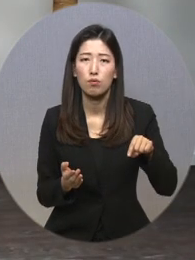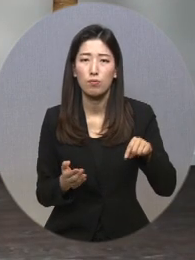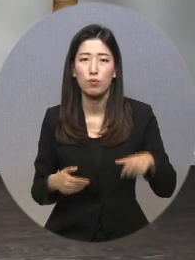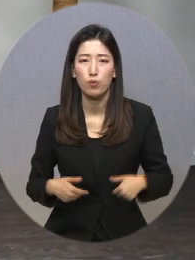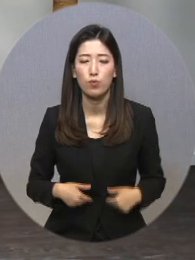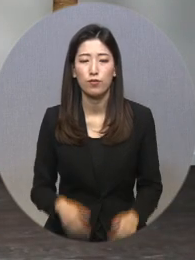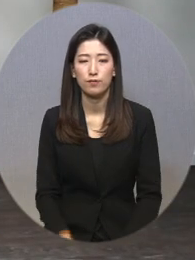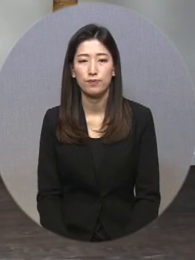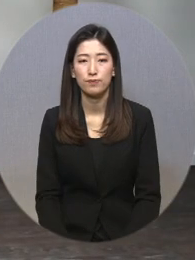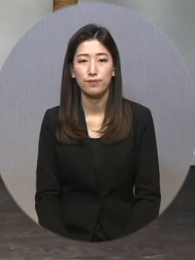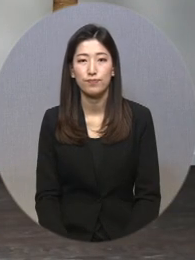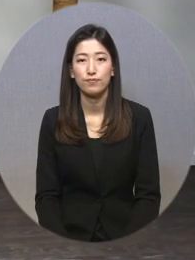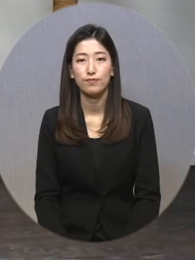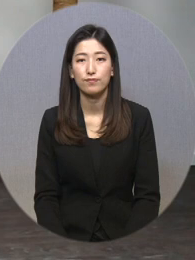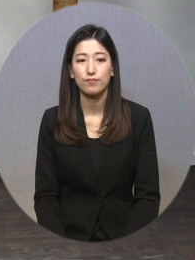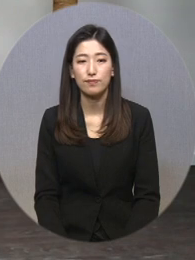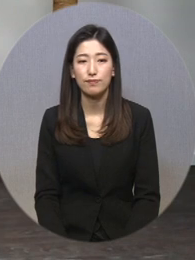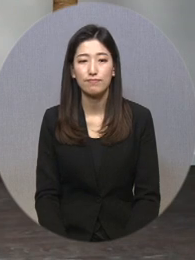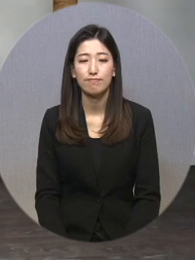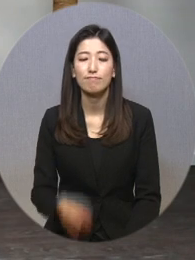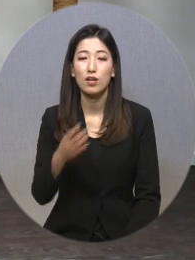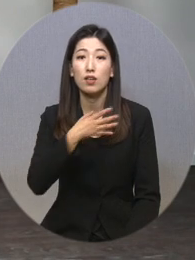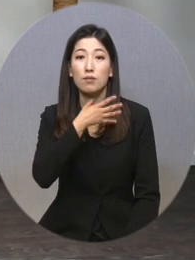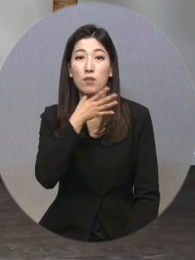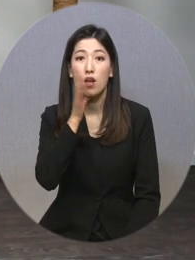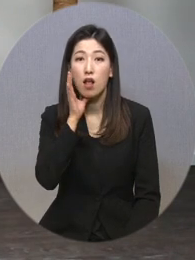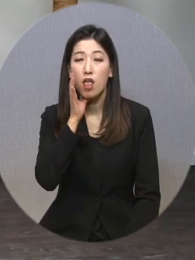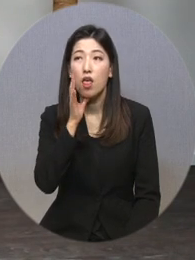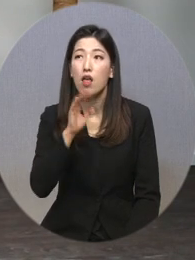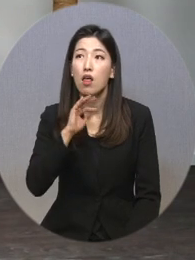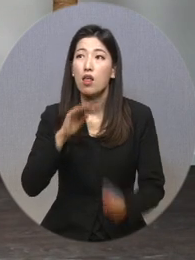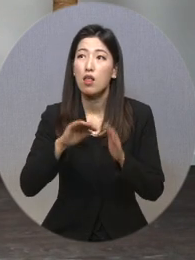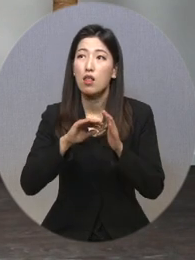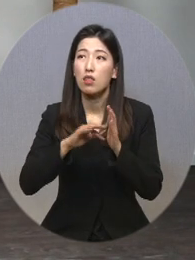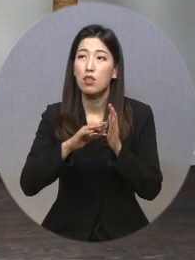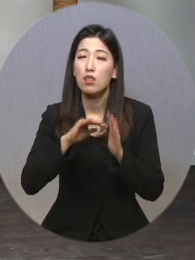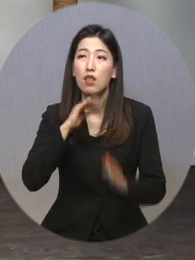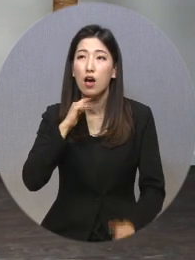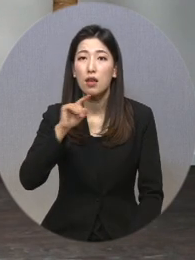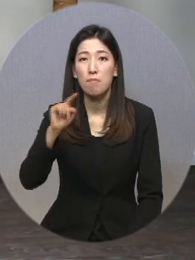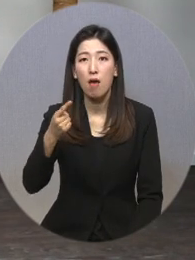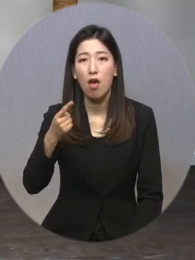싶었습니다. 그리고 우리 장수 사회가 되었습니다. 그런데 장수가 과연